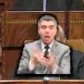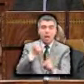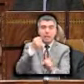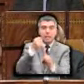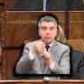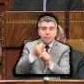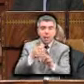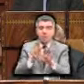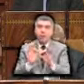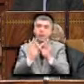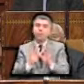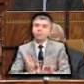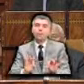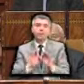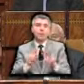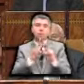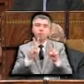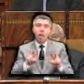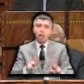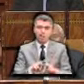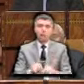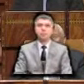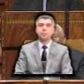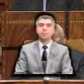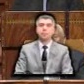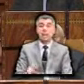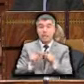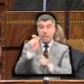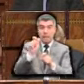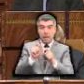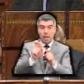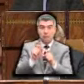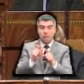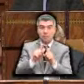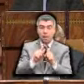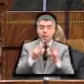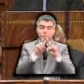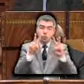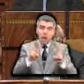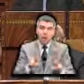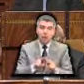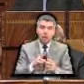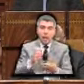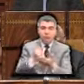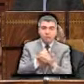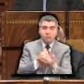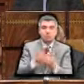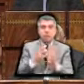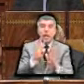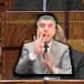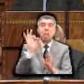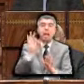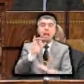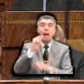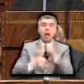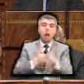هذه الشواهد. السيد الوزير، الناس كياخذوا الشواهد ديال الاستغلال أكثر من 40 سنة،